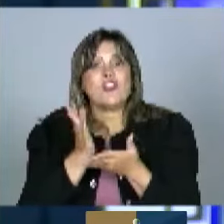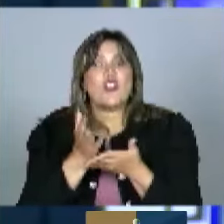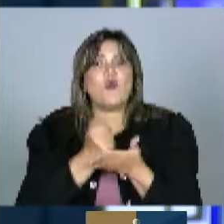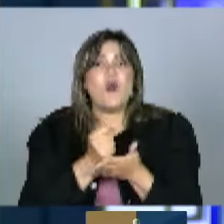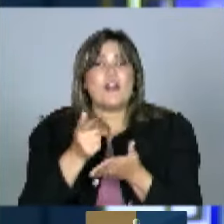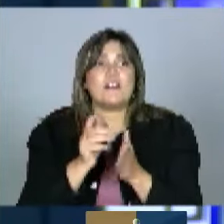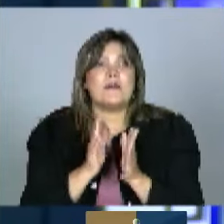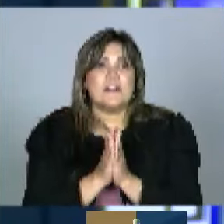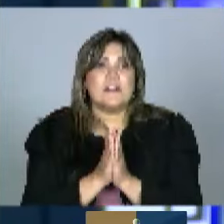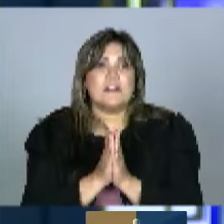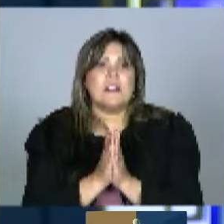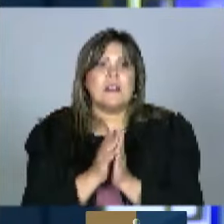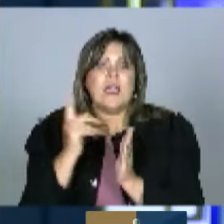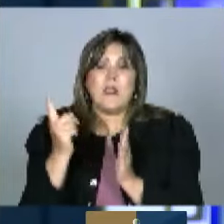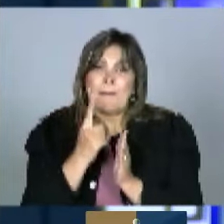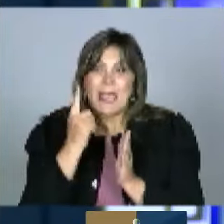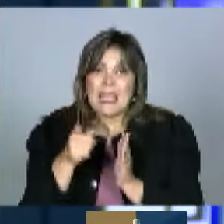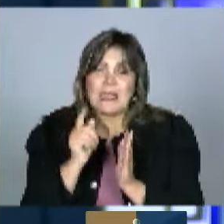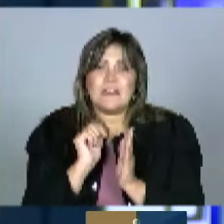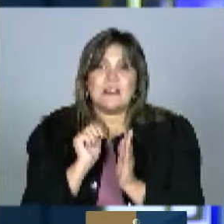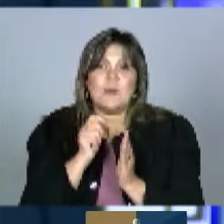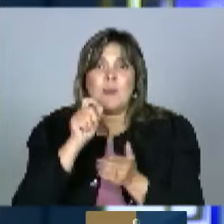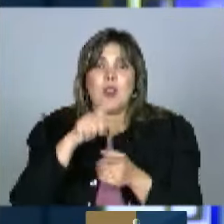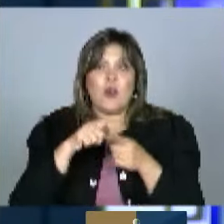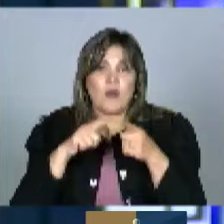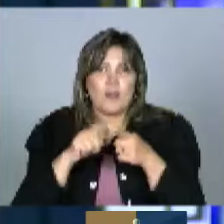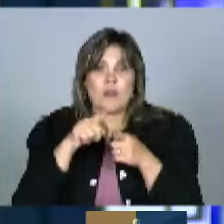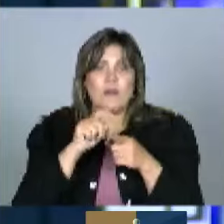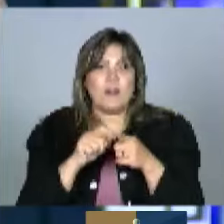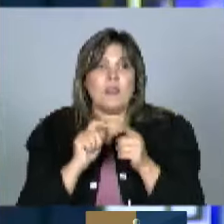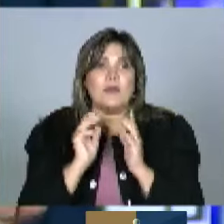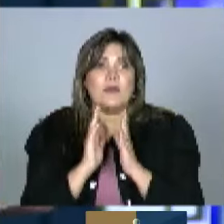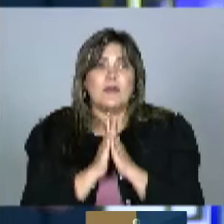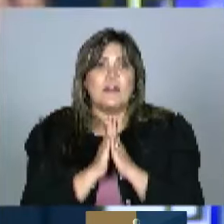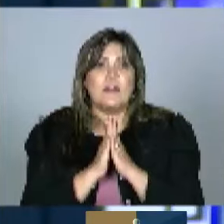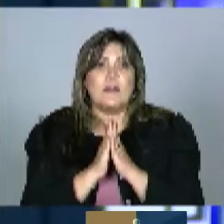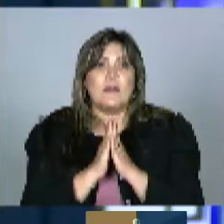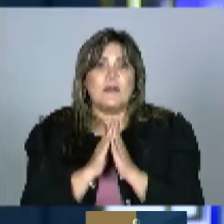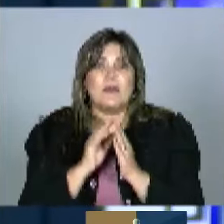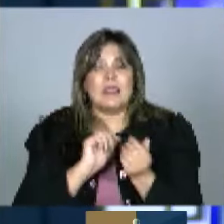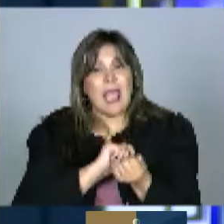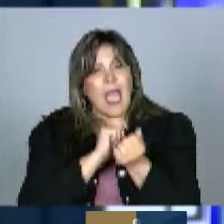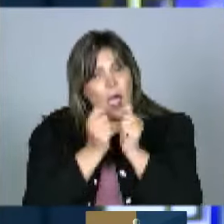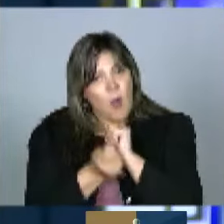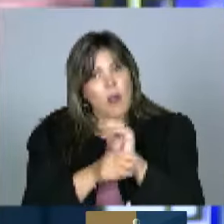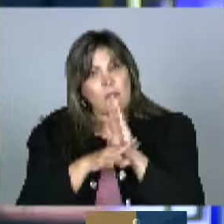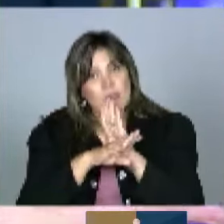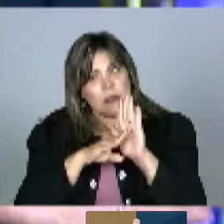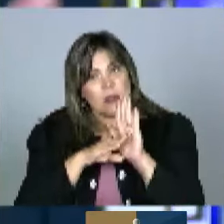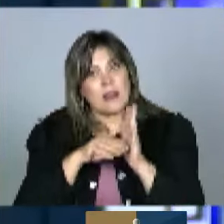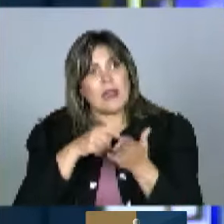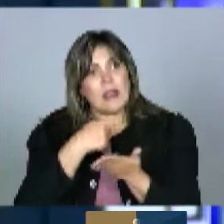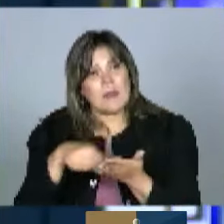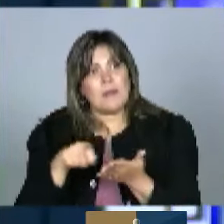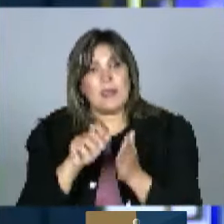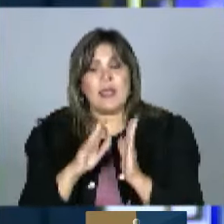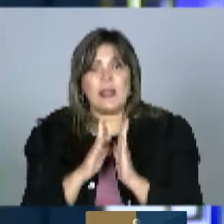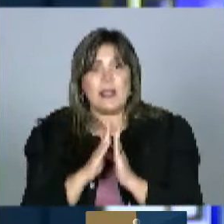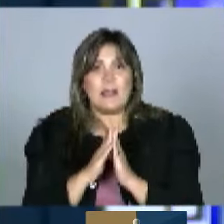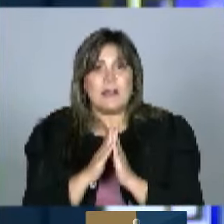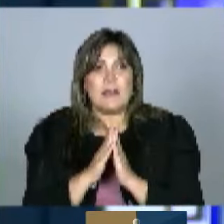دين مدني دين مدني ما بالقيمه لدين م كانه كمبياله تحول من ايصال امانه الى كمبياله يعني بعد